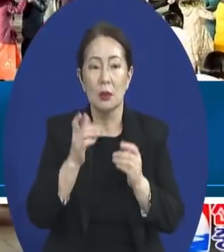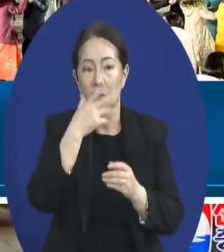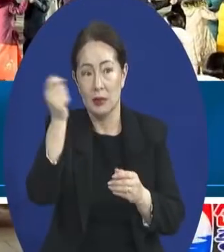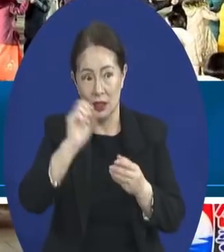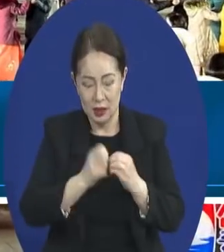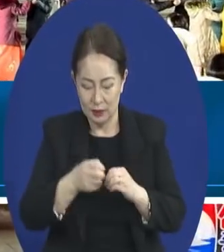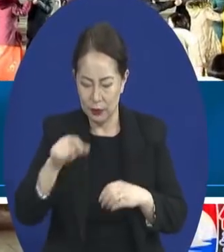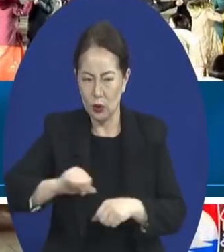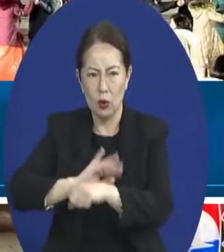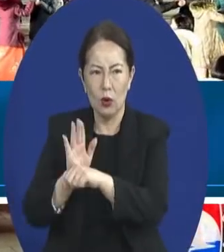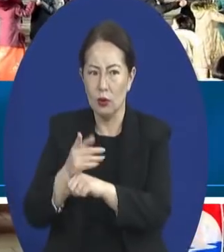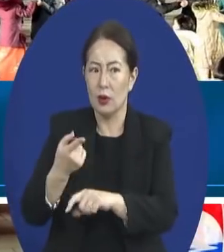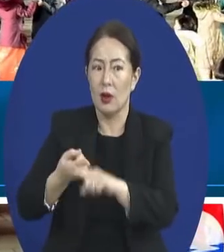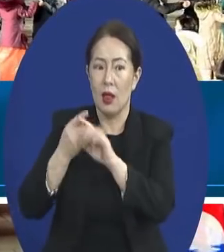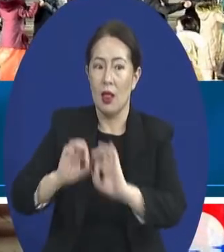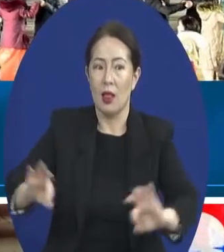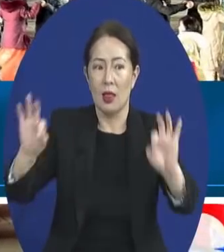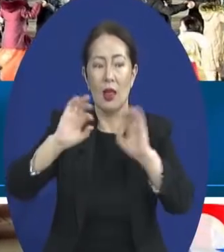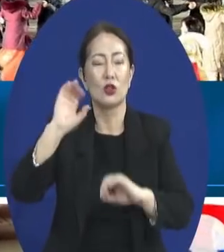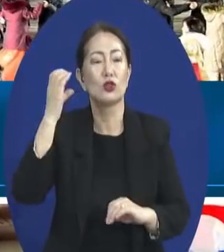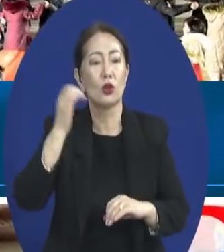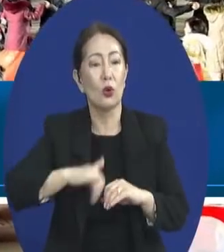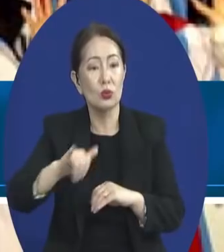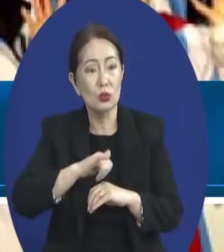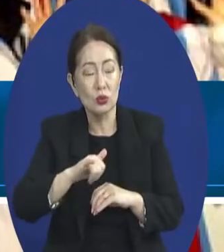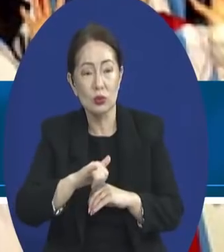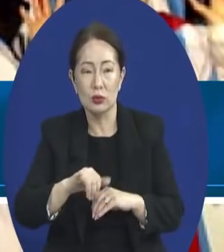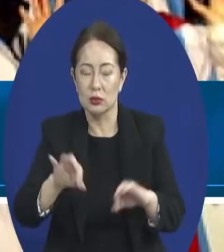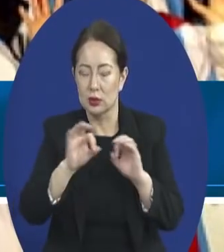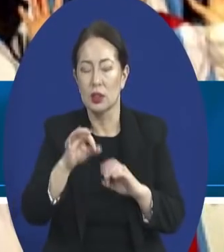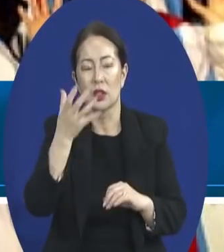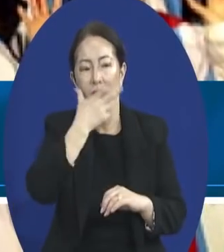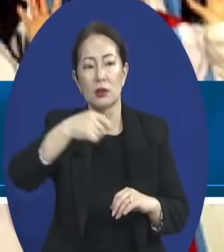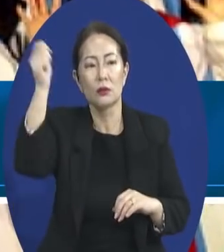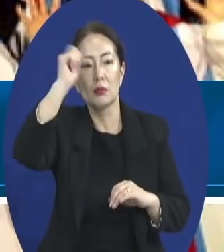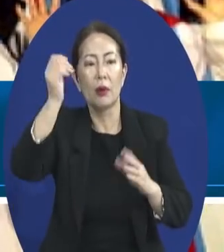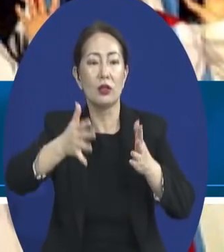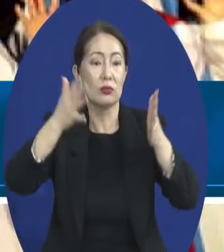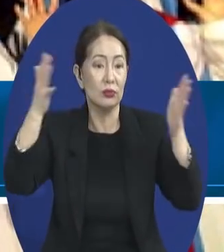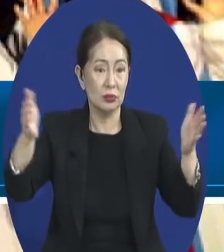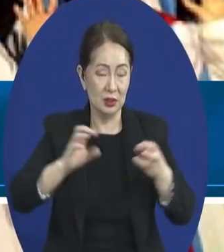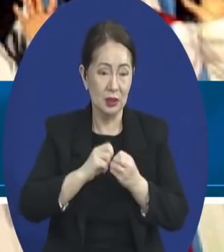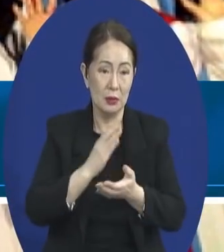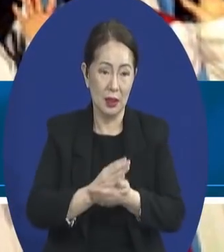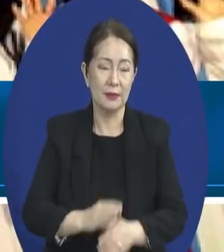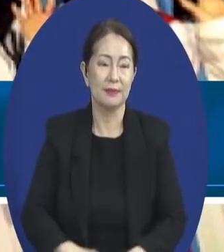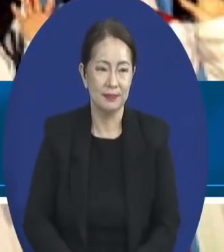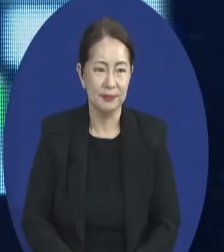Коронавирусны халдвар бүртгэгдээгүй бүгд найрамд хардчсан Солонгос ард улс шинэ оны баярыг өргөн дэлгэрэ тэмдэглэлээ.